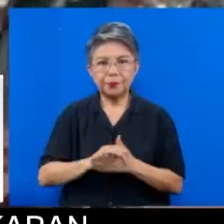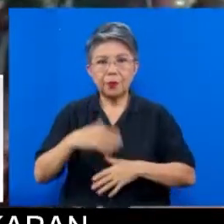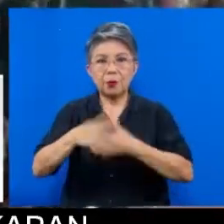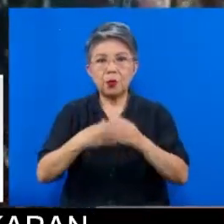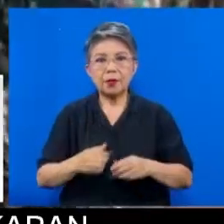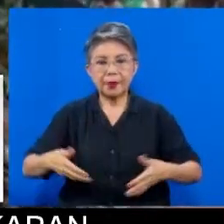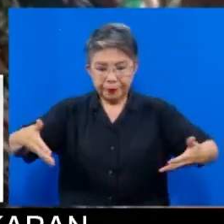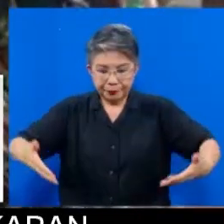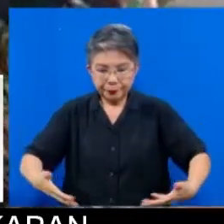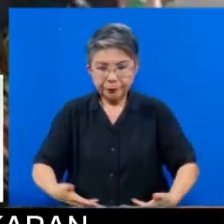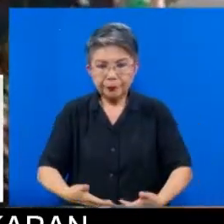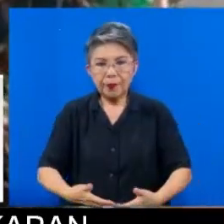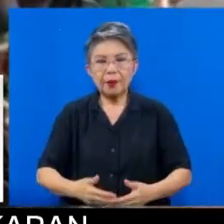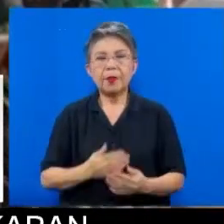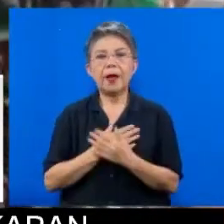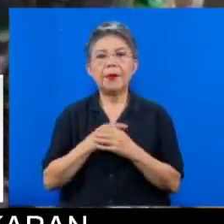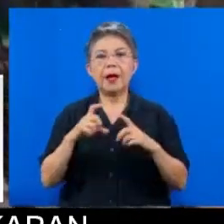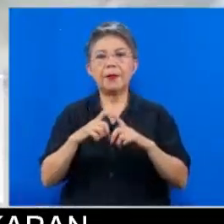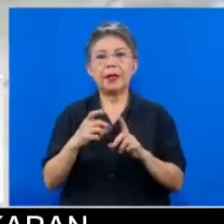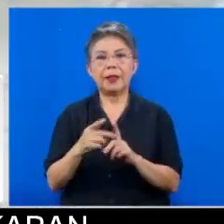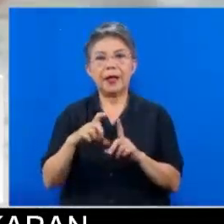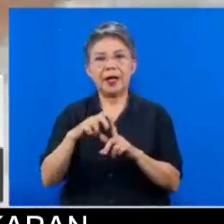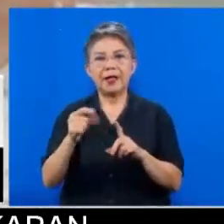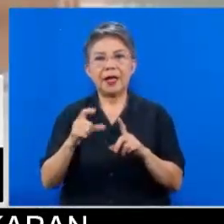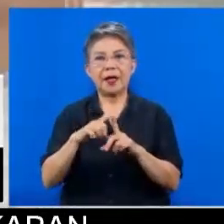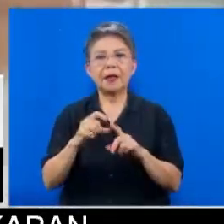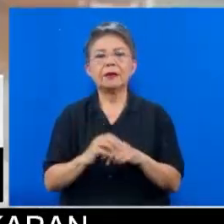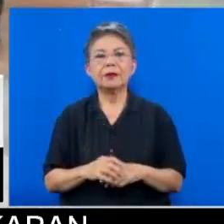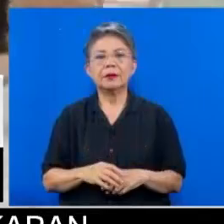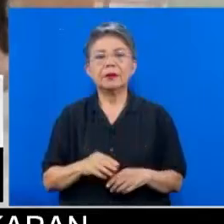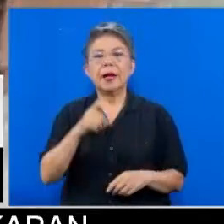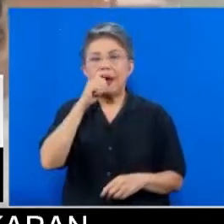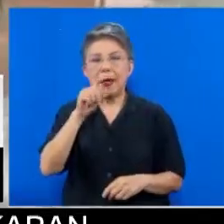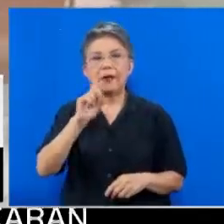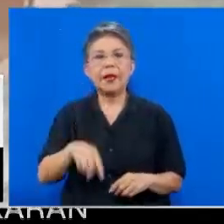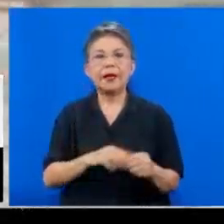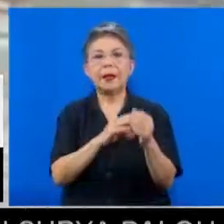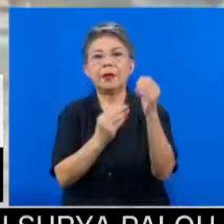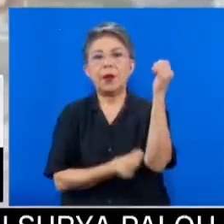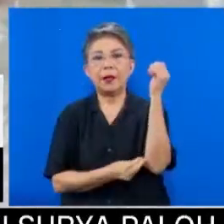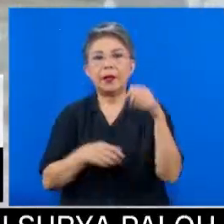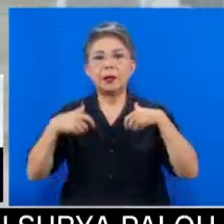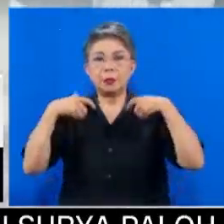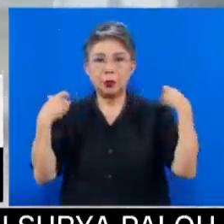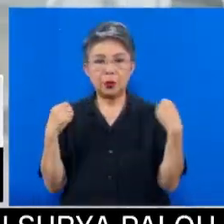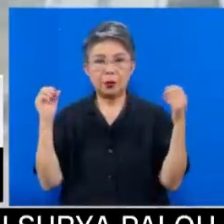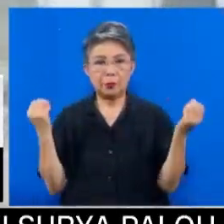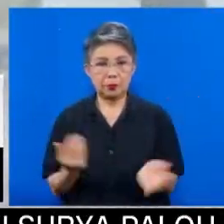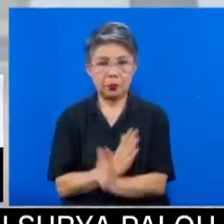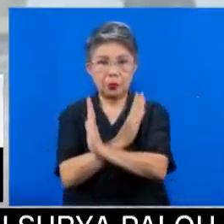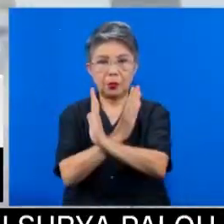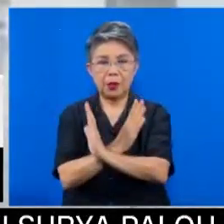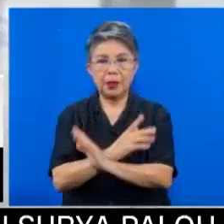prosesi pemakaman almarhum Ahmad Hermanto Dardak, ayahanda Wakil Gubernur Jawa Timur Emil Dardak. Pemakaman almarhum digelar